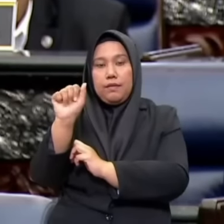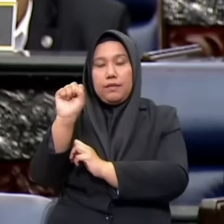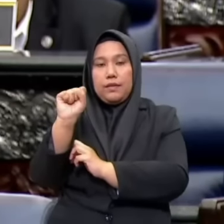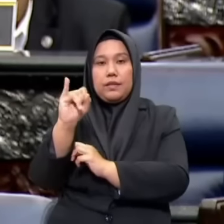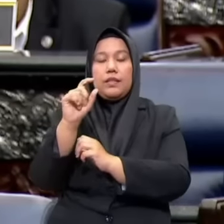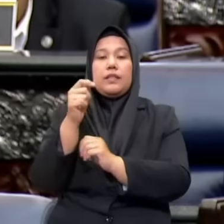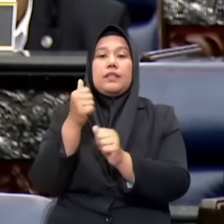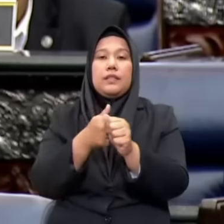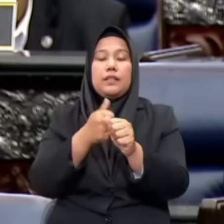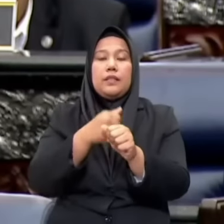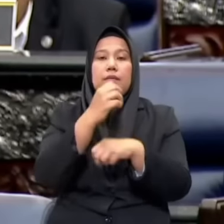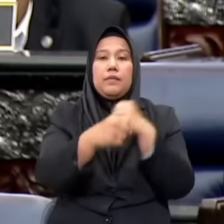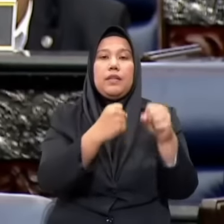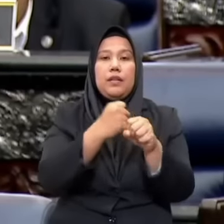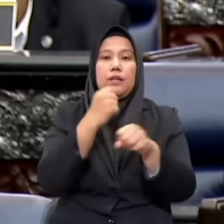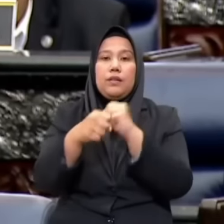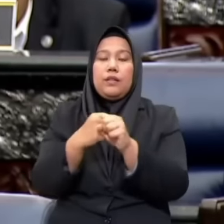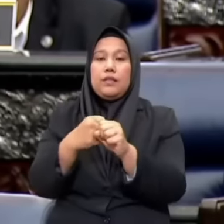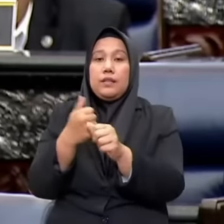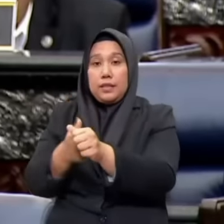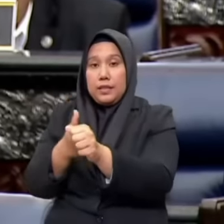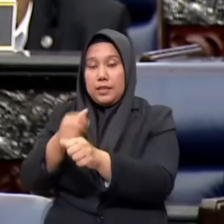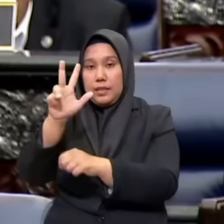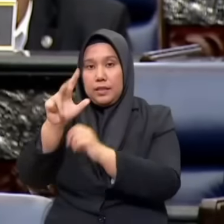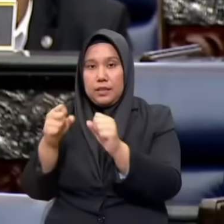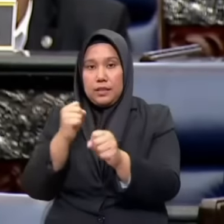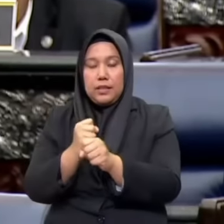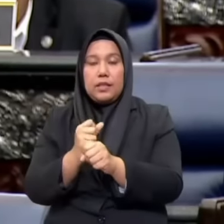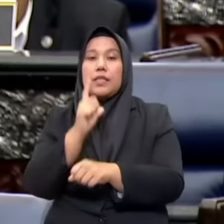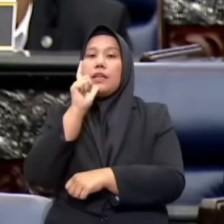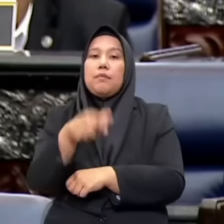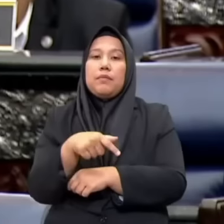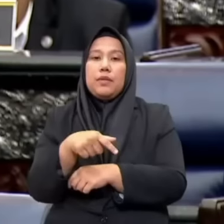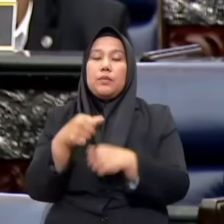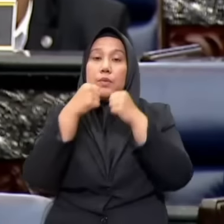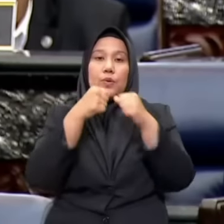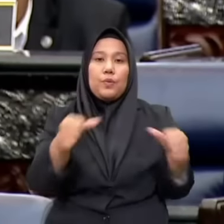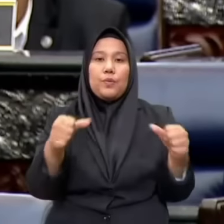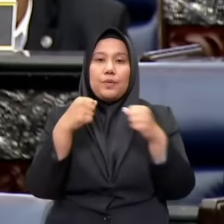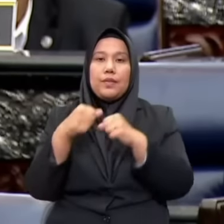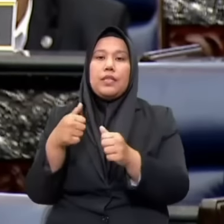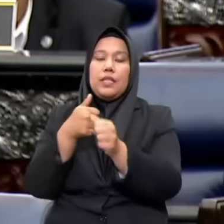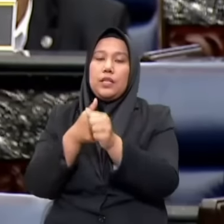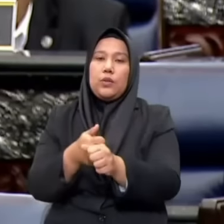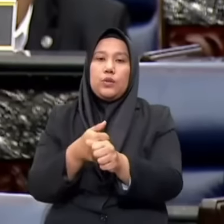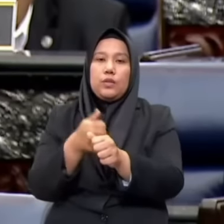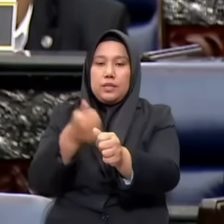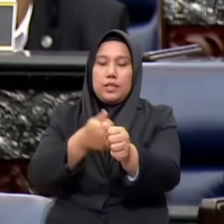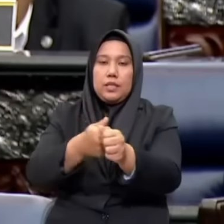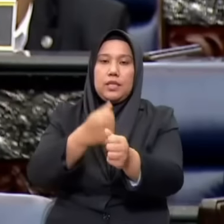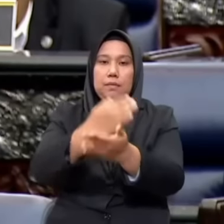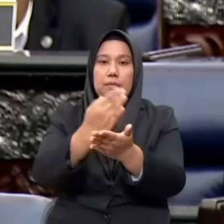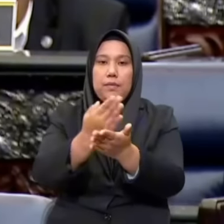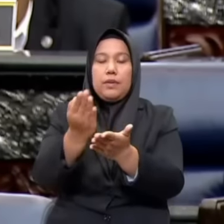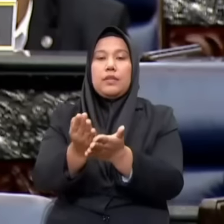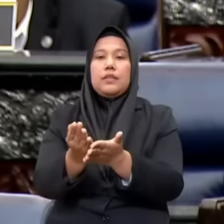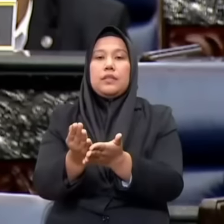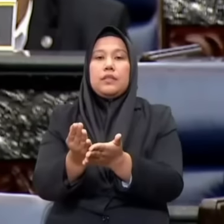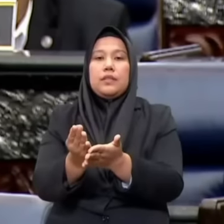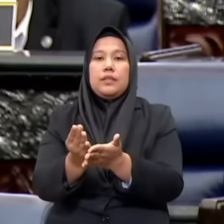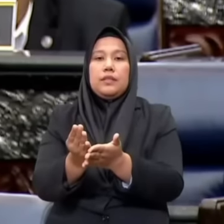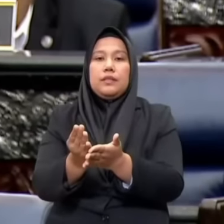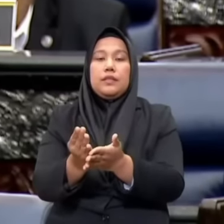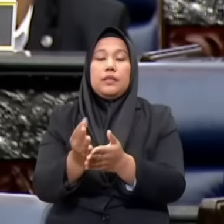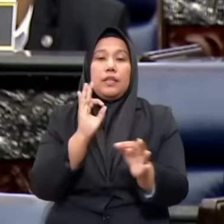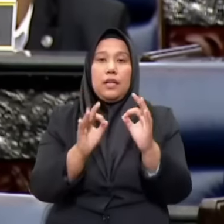atau setiap 3 tahun supaya kita tidak perlu tunggu untuk pengumuman ini dibuat melalui setiap belanjawan. Kalau kita dapat lakukan perkara